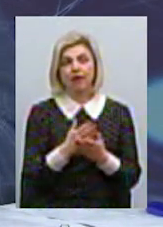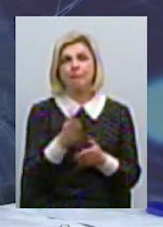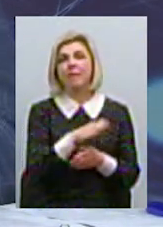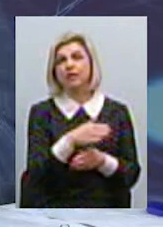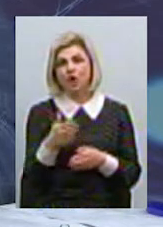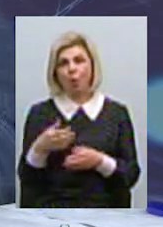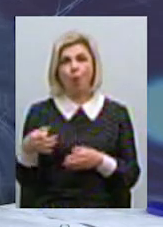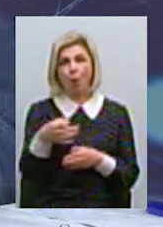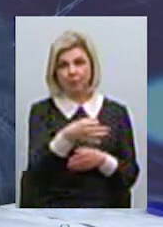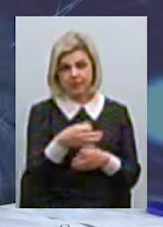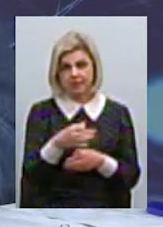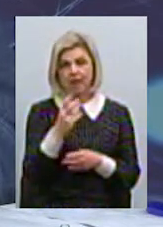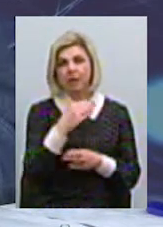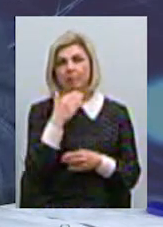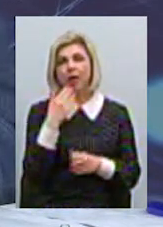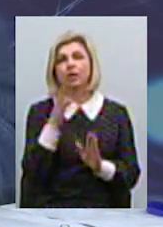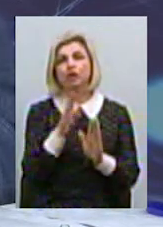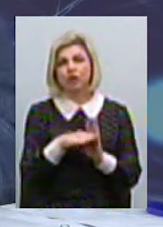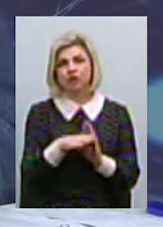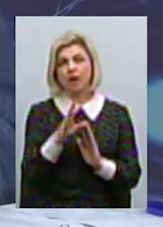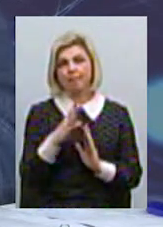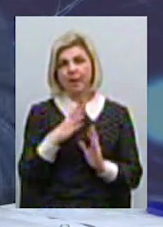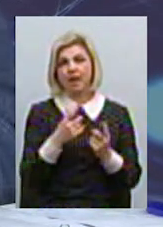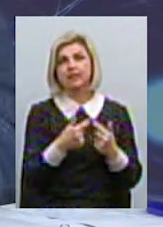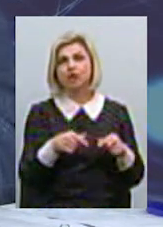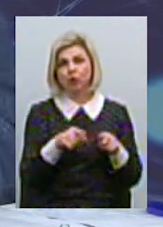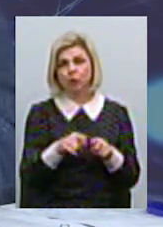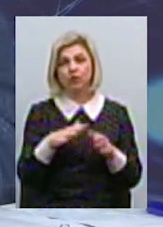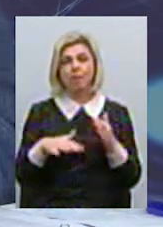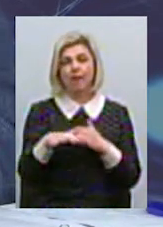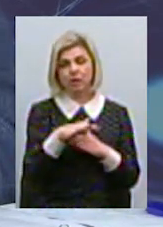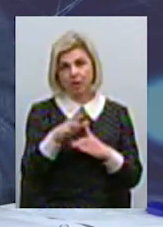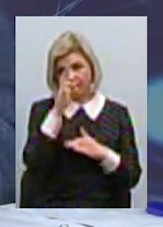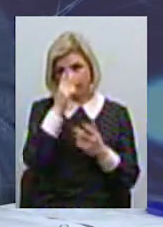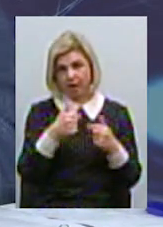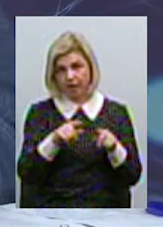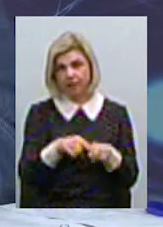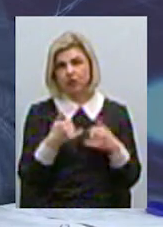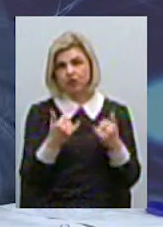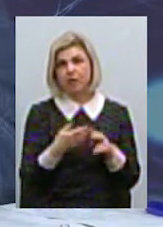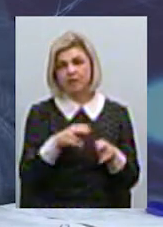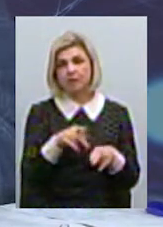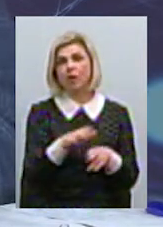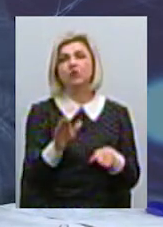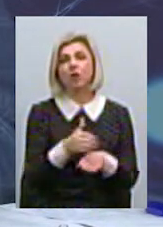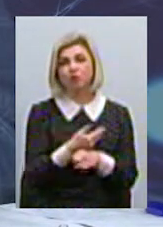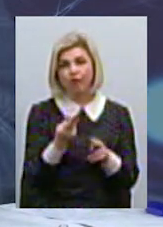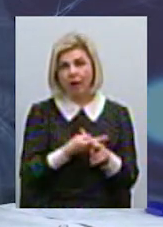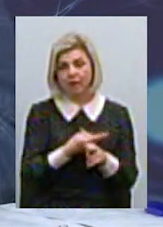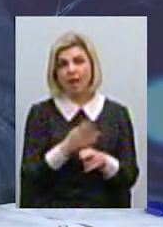області. Набагато гірше був інститут в межах країни. Його скасували зараз. В межах